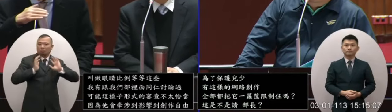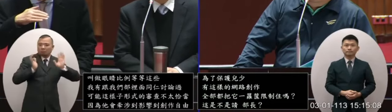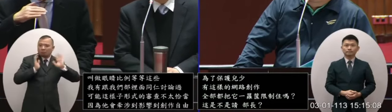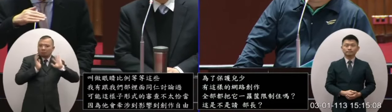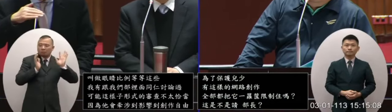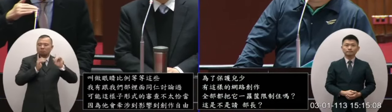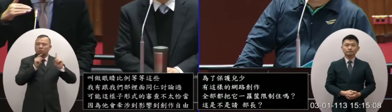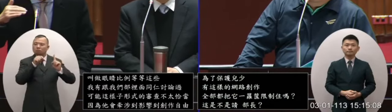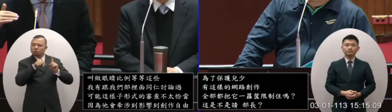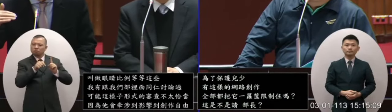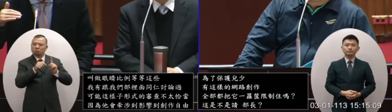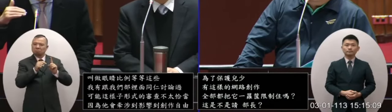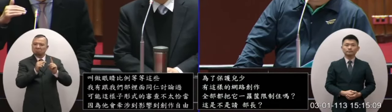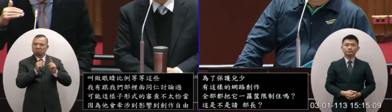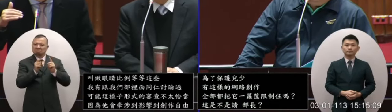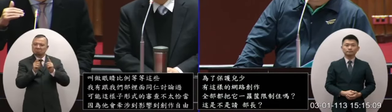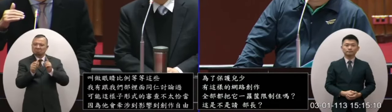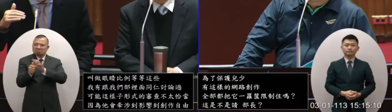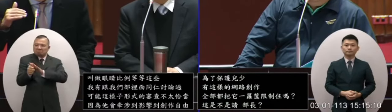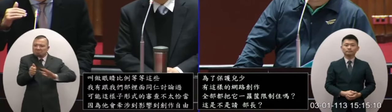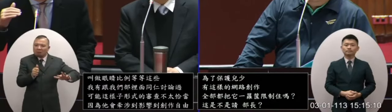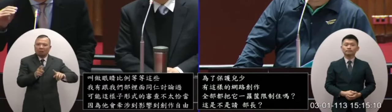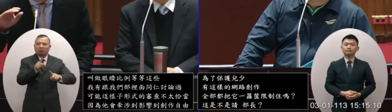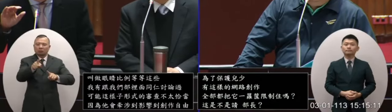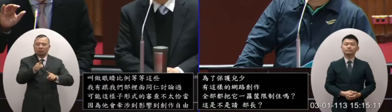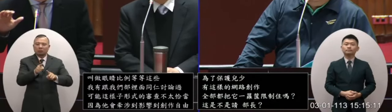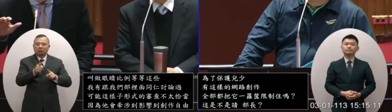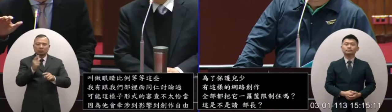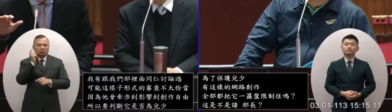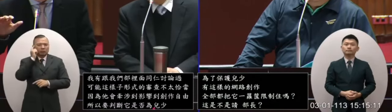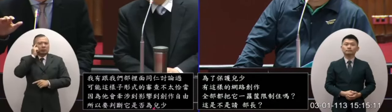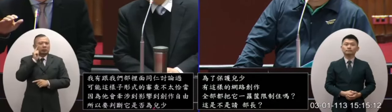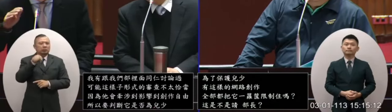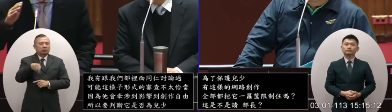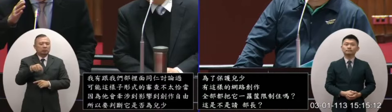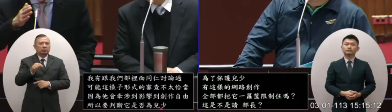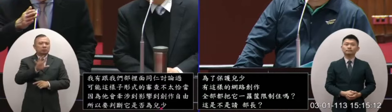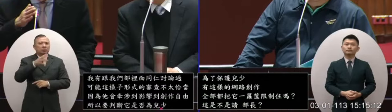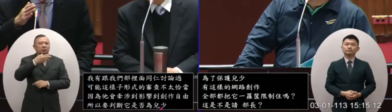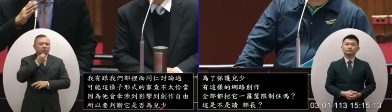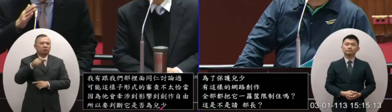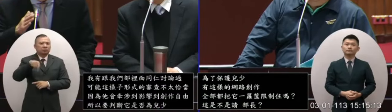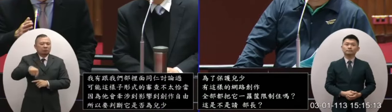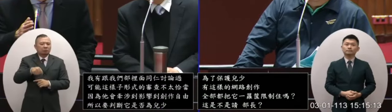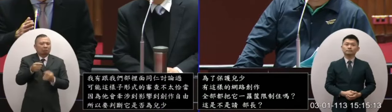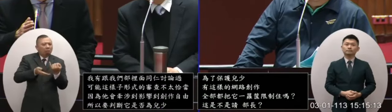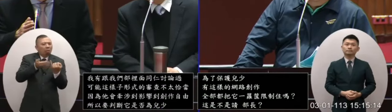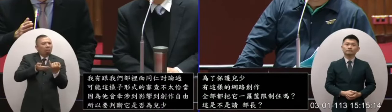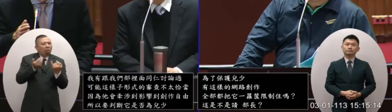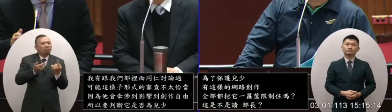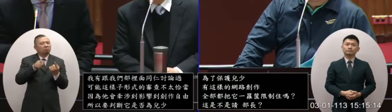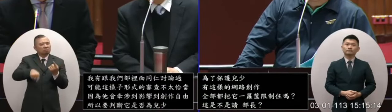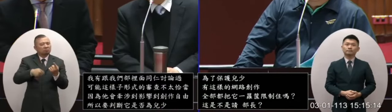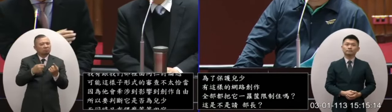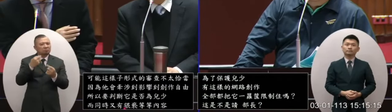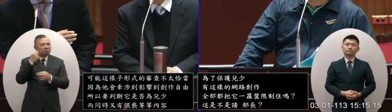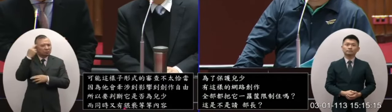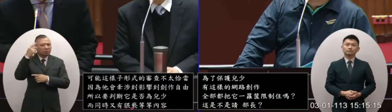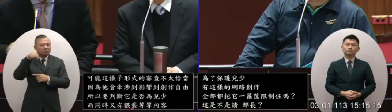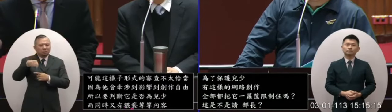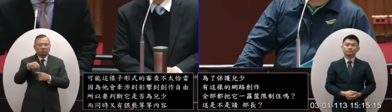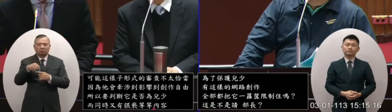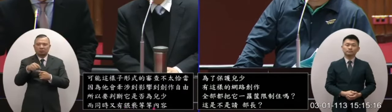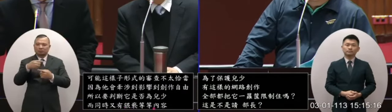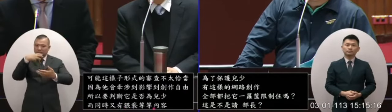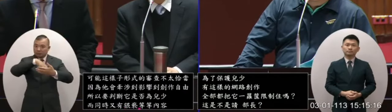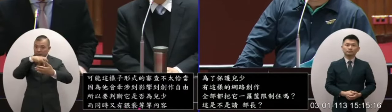这个猥亵哈、哦、等等的这一个的内容的话，应该不能去脉络化，而是要整